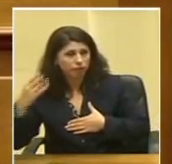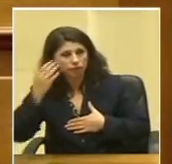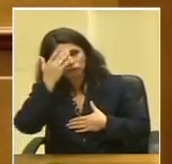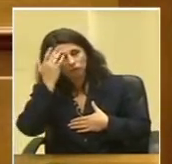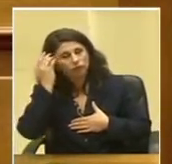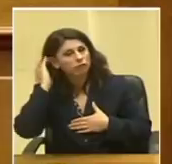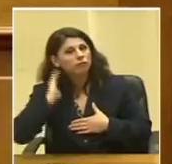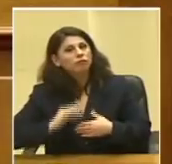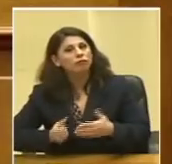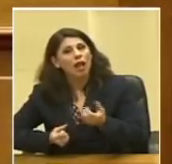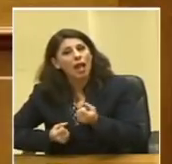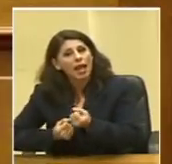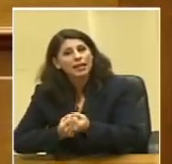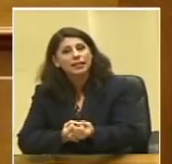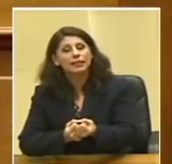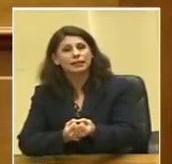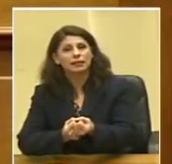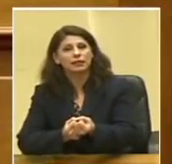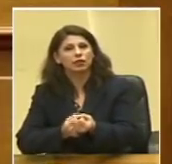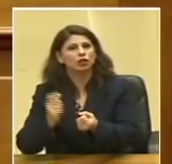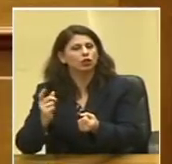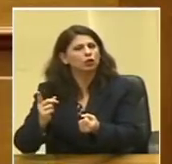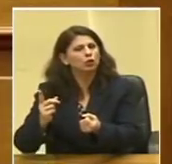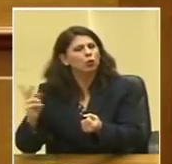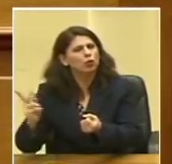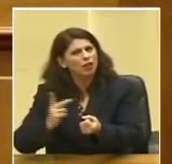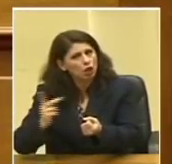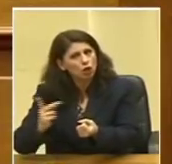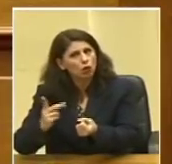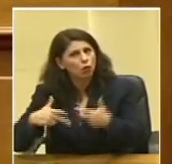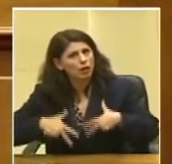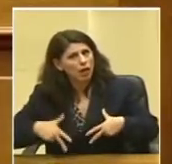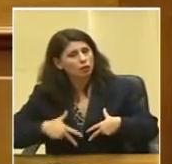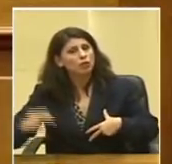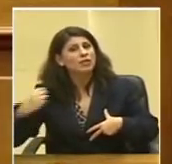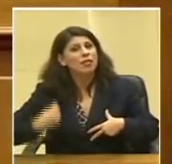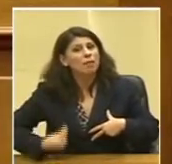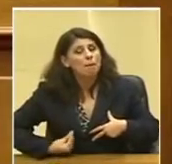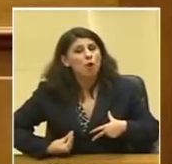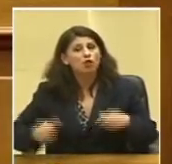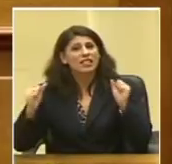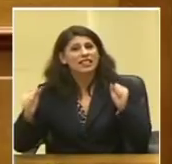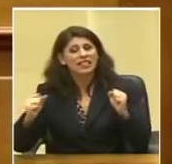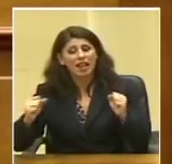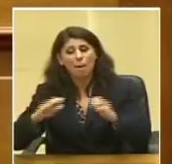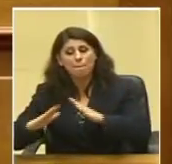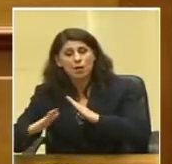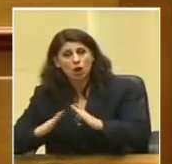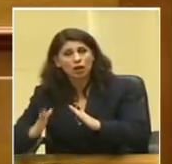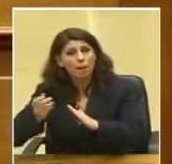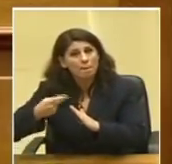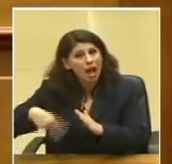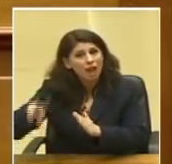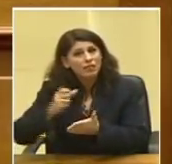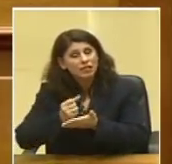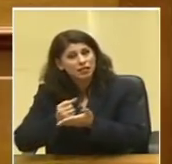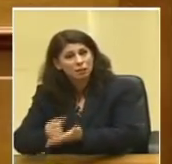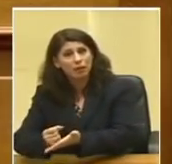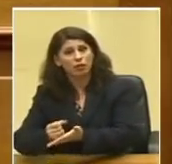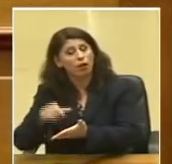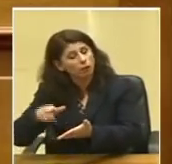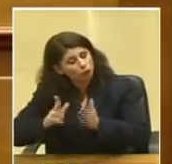η ενίσχυση του κοινωνικού κράτους, η ενίσχυση της δημόσιας υγείας και της πρόνοιας, με αύξηση της χρηματοδότησης από αυτό